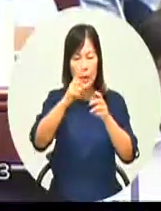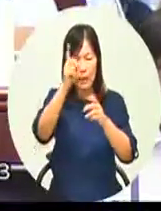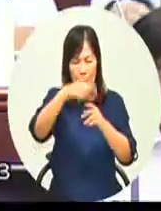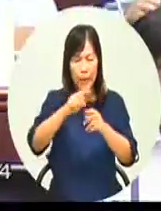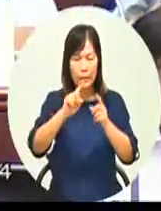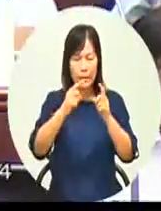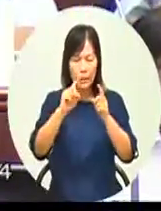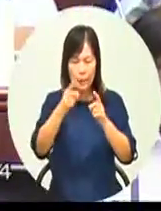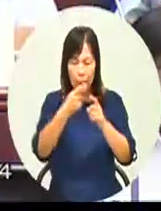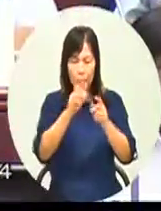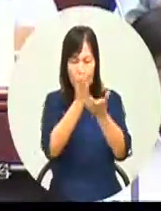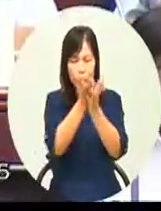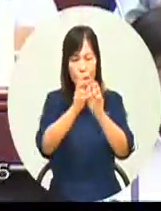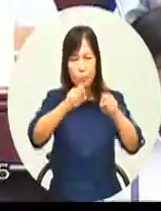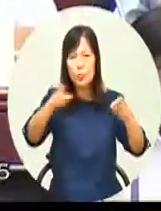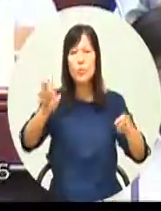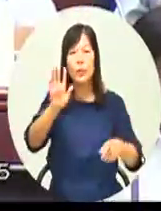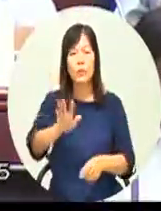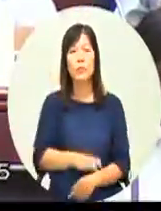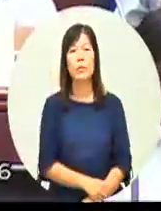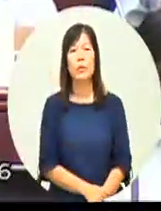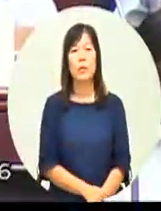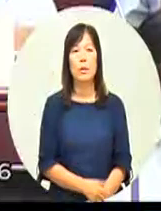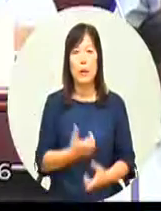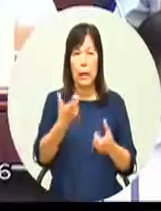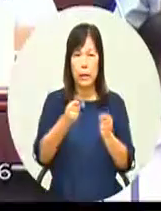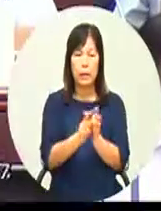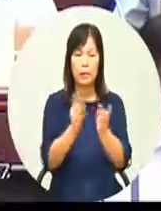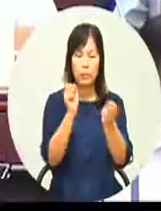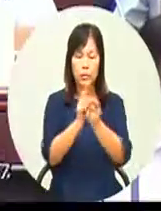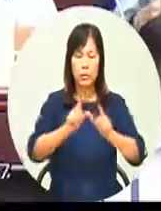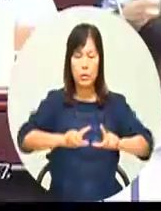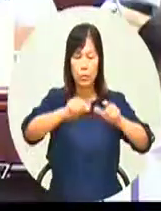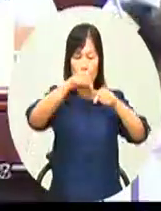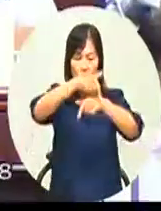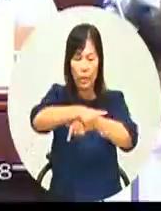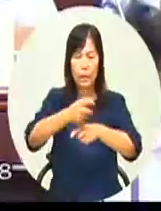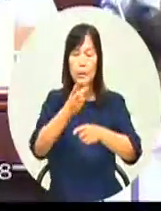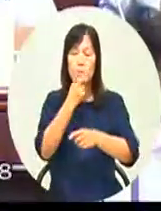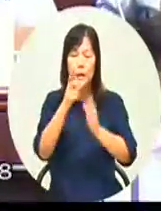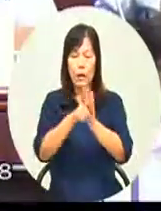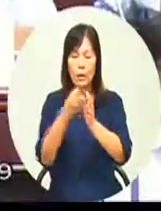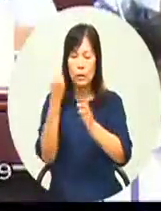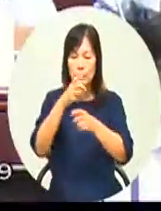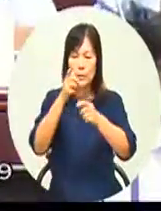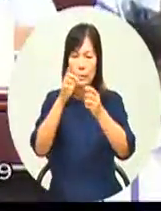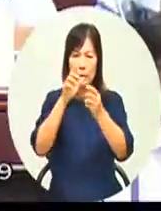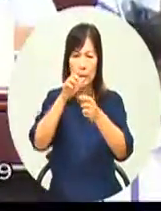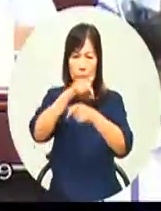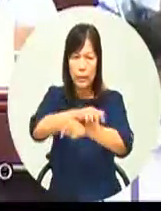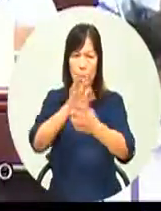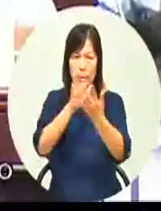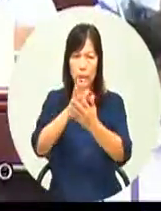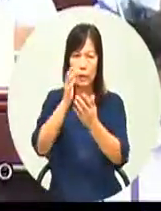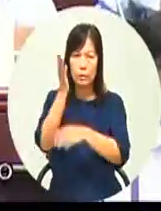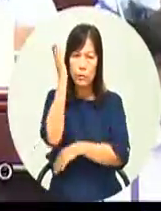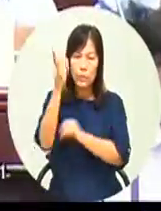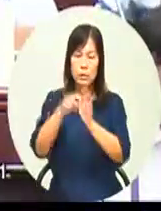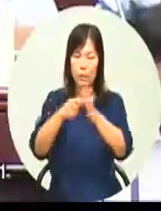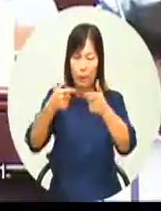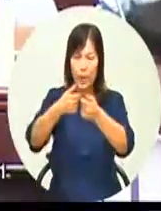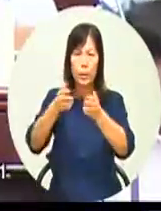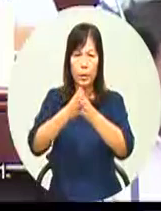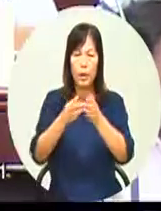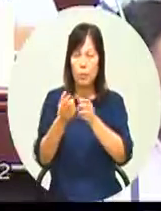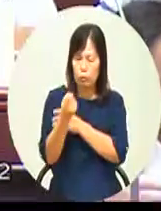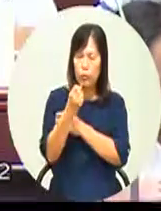们也觉得说，在相对的，我们对于东南亚，因为配合新南向政策，这是一个我们必须要去